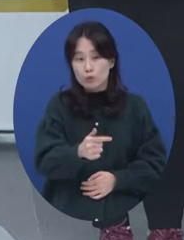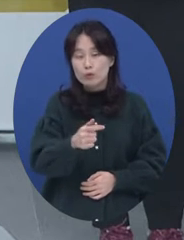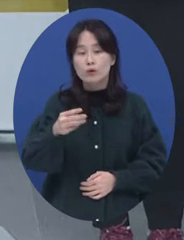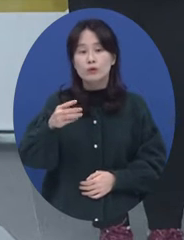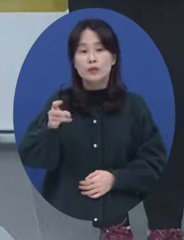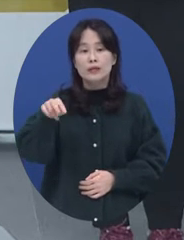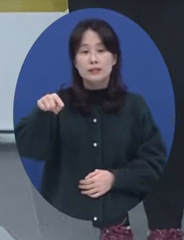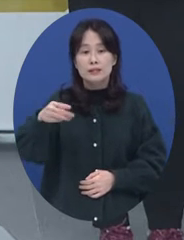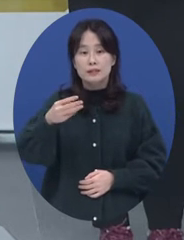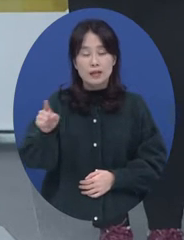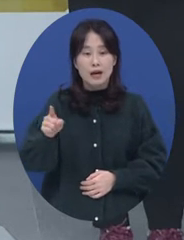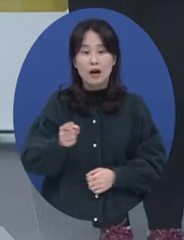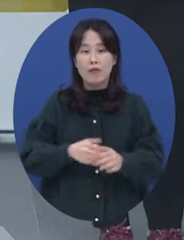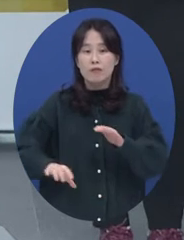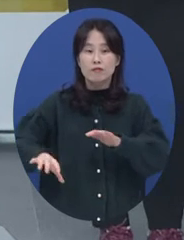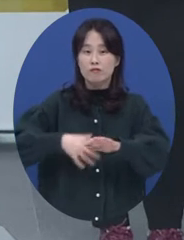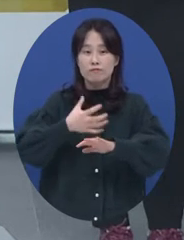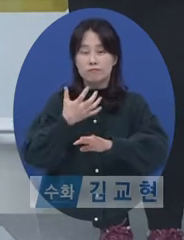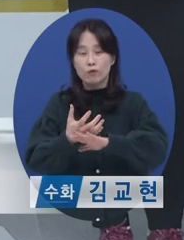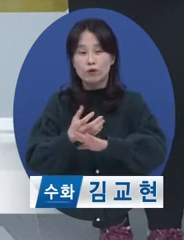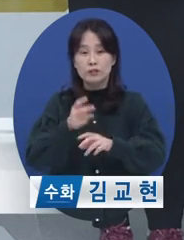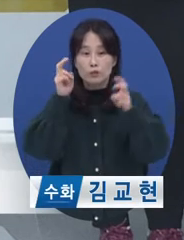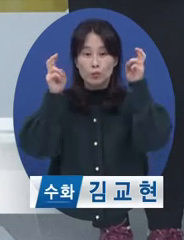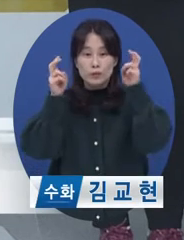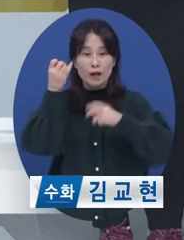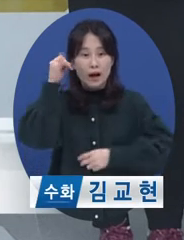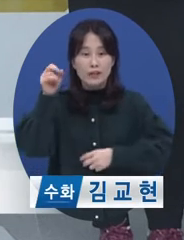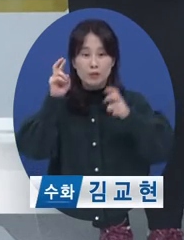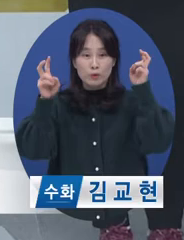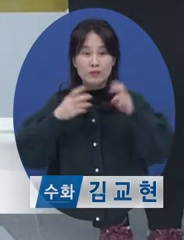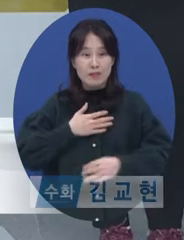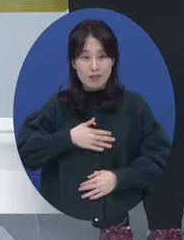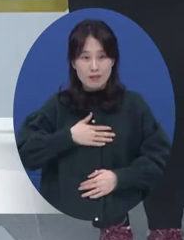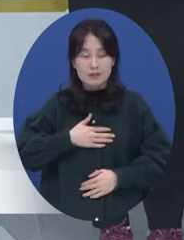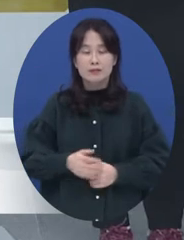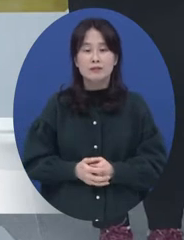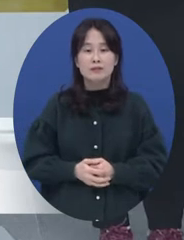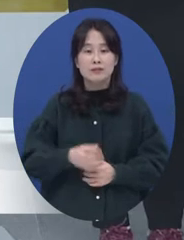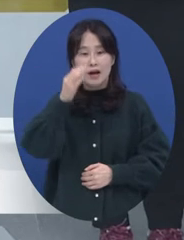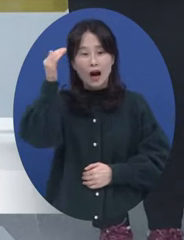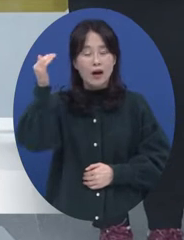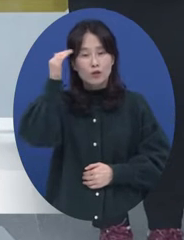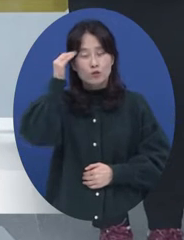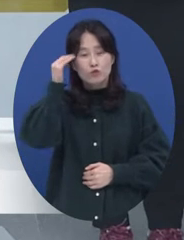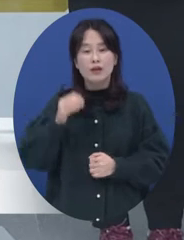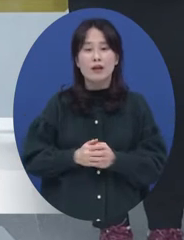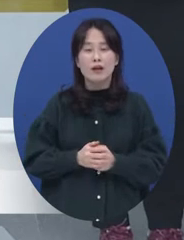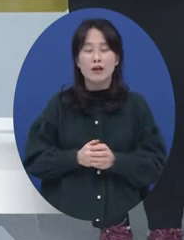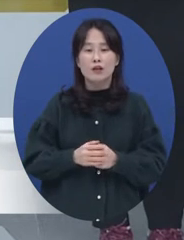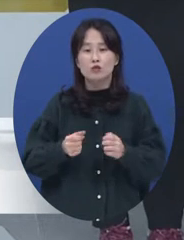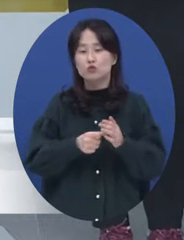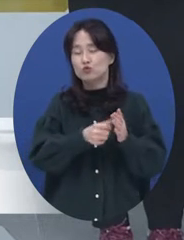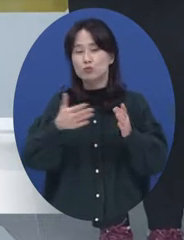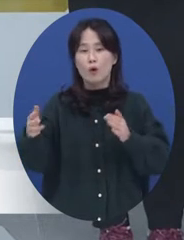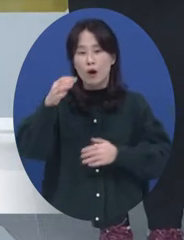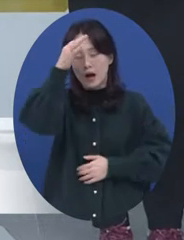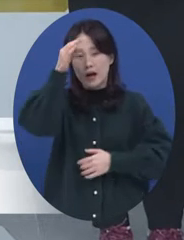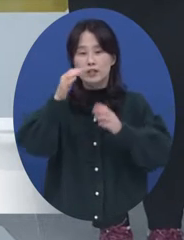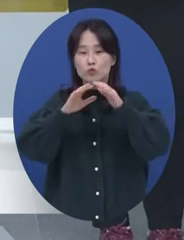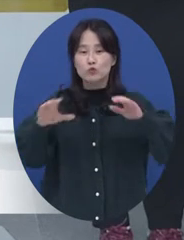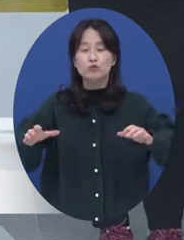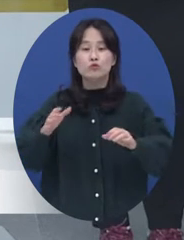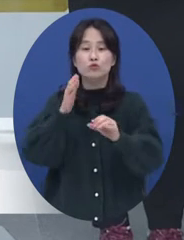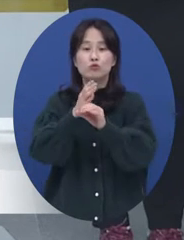아마존 테슬라 와 같은 세계적인 혁신 기업도 스타트업 에서 시작했는데요 경기도가 한국의 아마존 테슬라가 나올 수